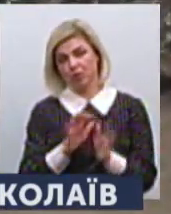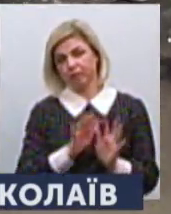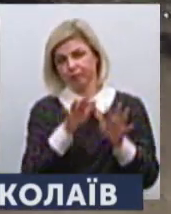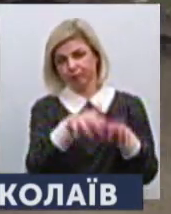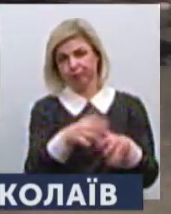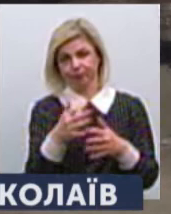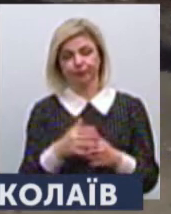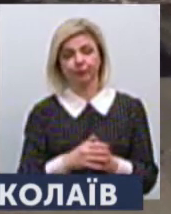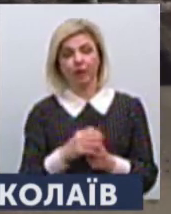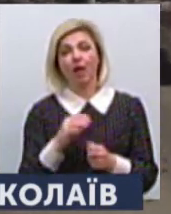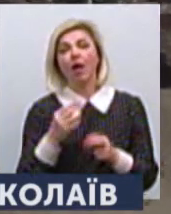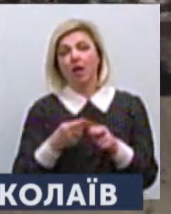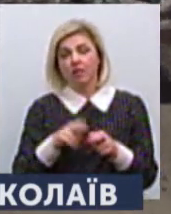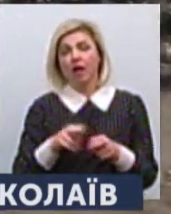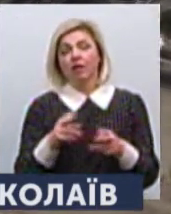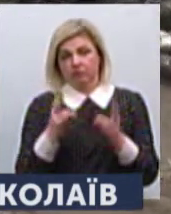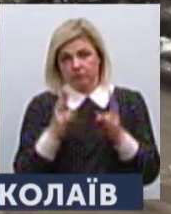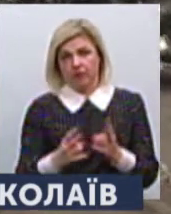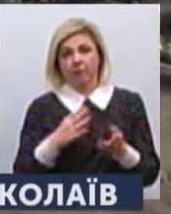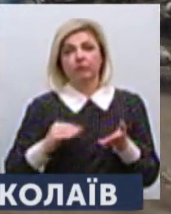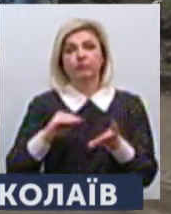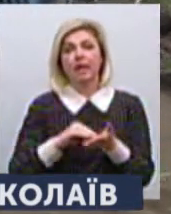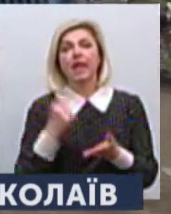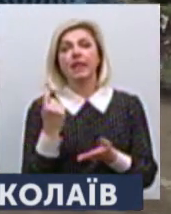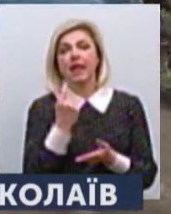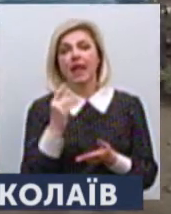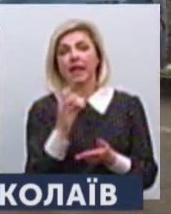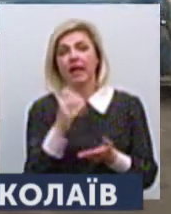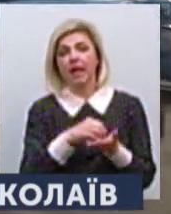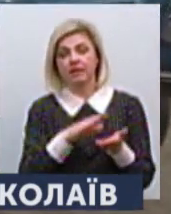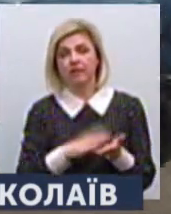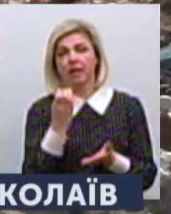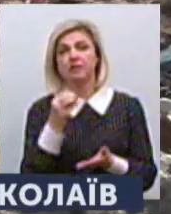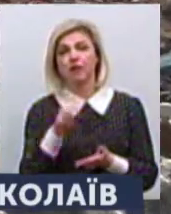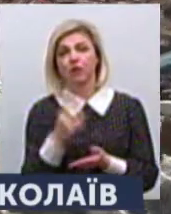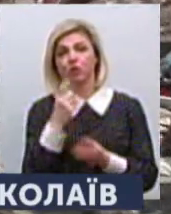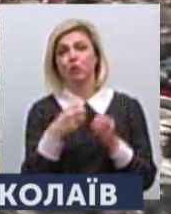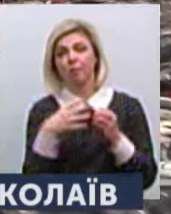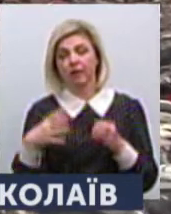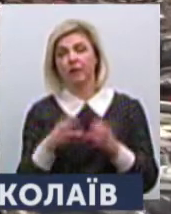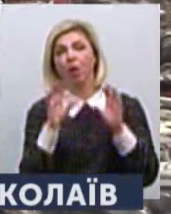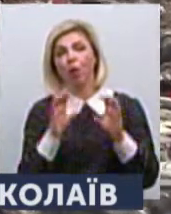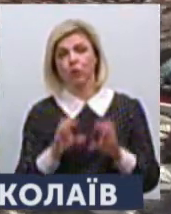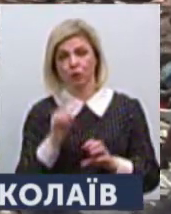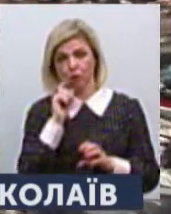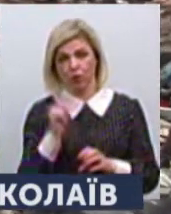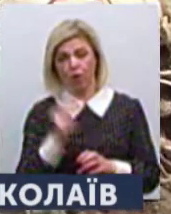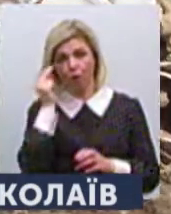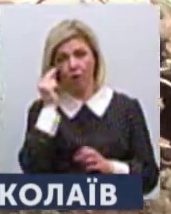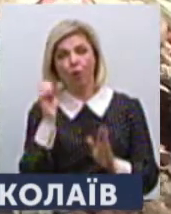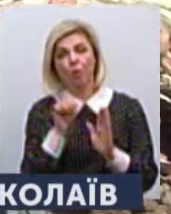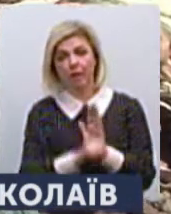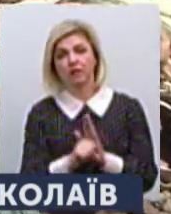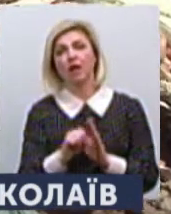Відомості про подію внесені до єдиного реєстру досудових розслідувань за частиною 1 статті 115 Кримінального кодексу України. Умисне вбивство з